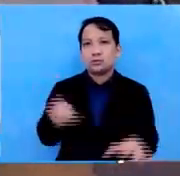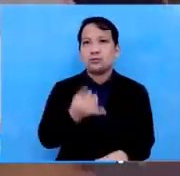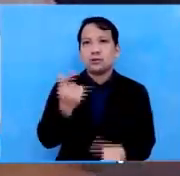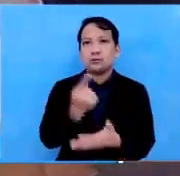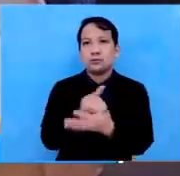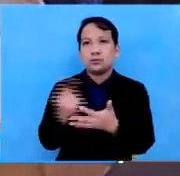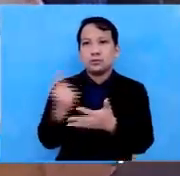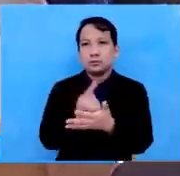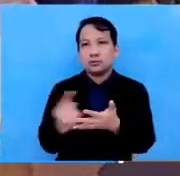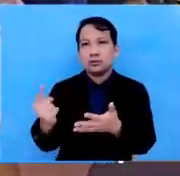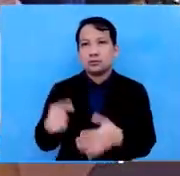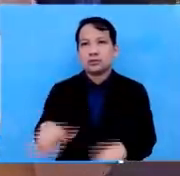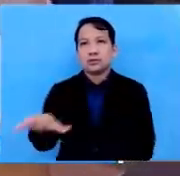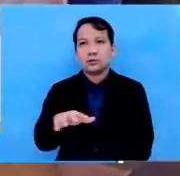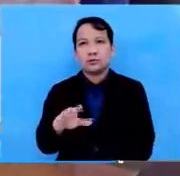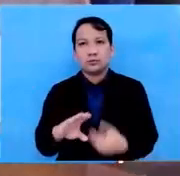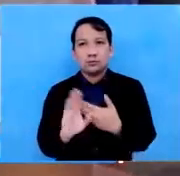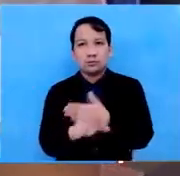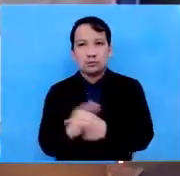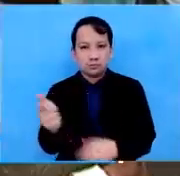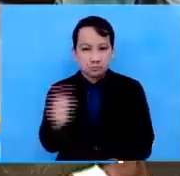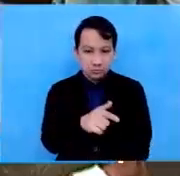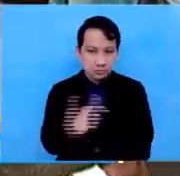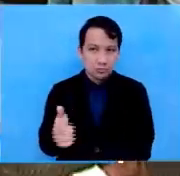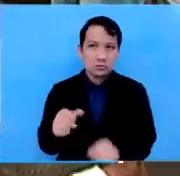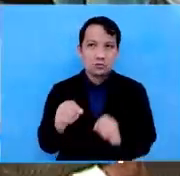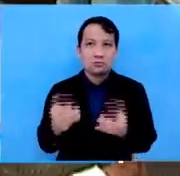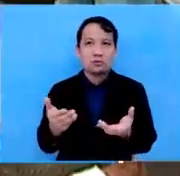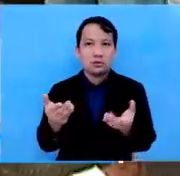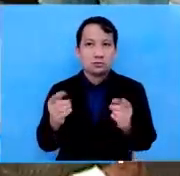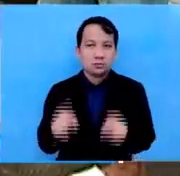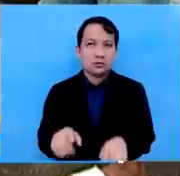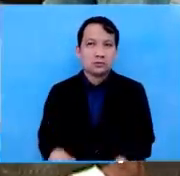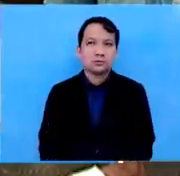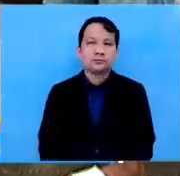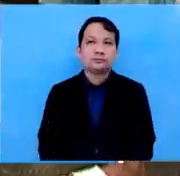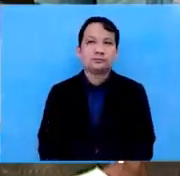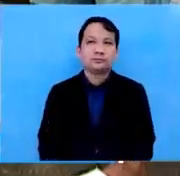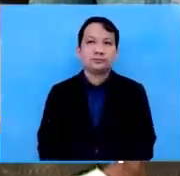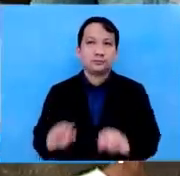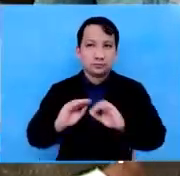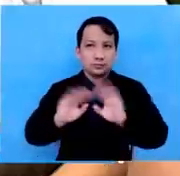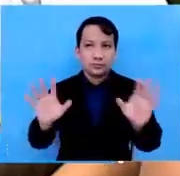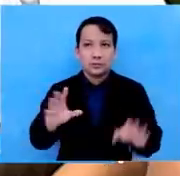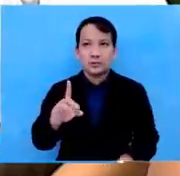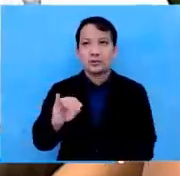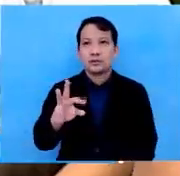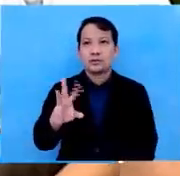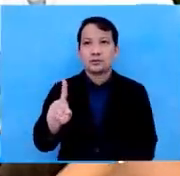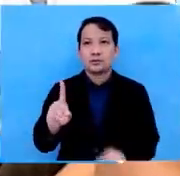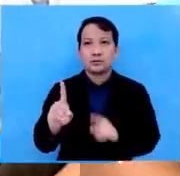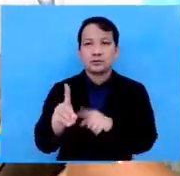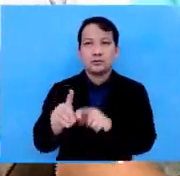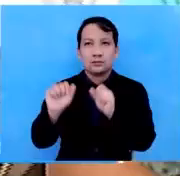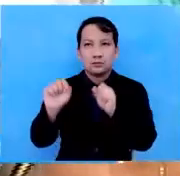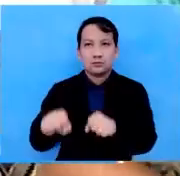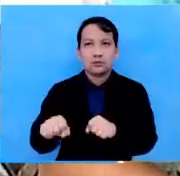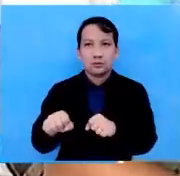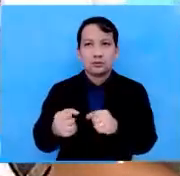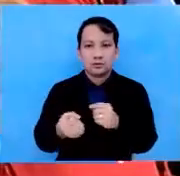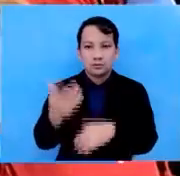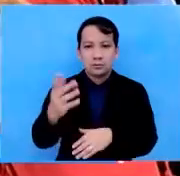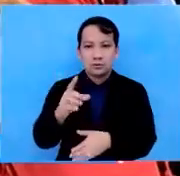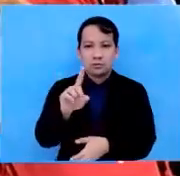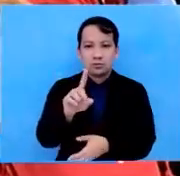kami. Pabalik-balik, wala naman po hanggang ngayon. Paglilinaw ng DSWD, posibleng umabot hanggang isang